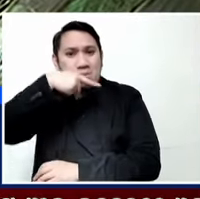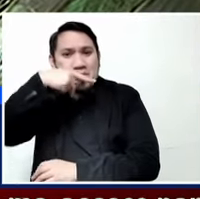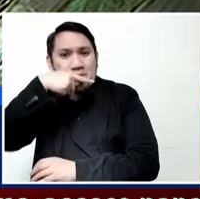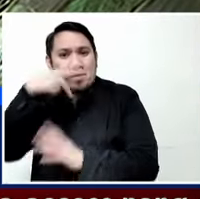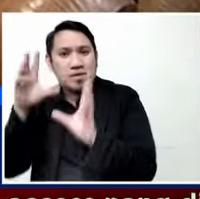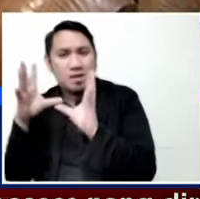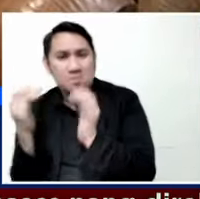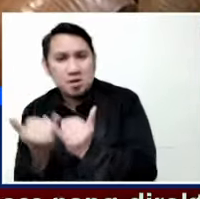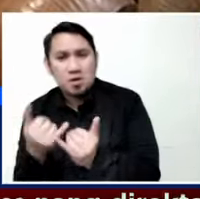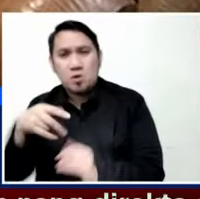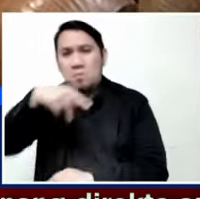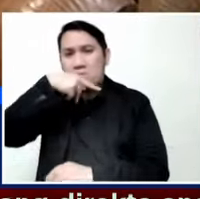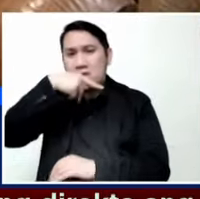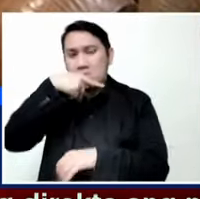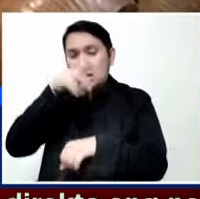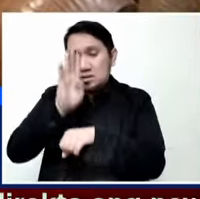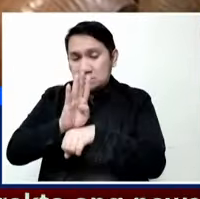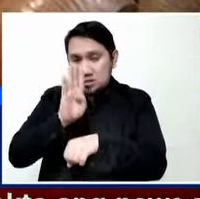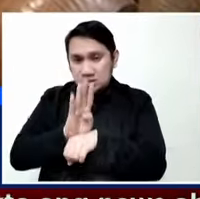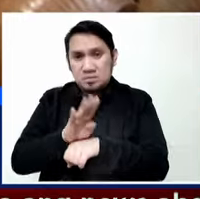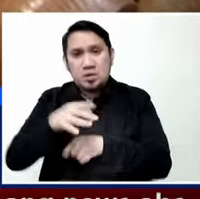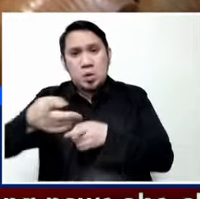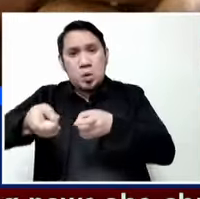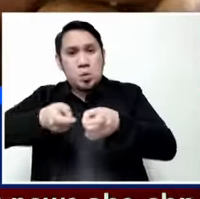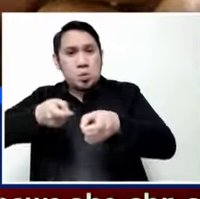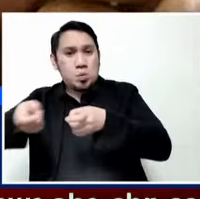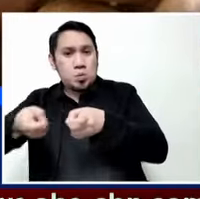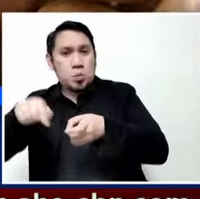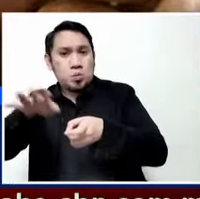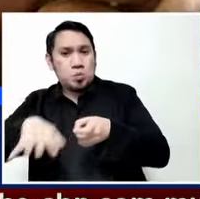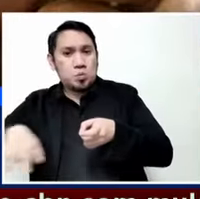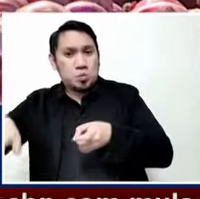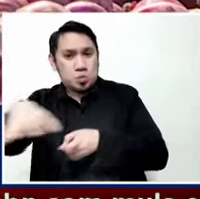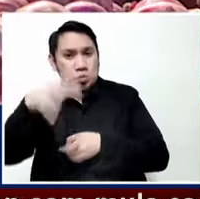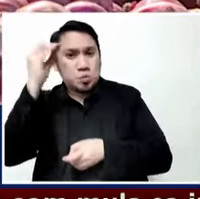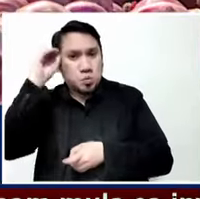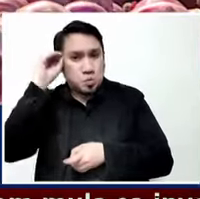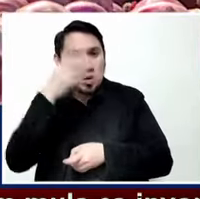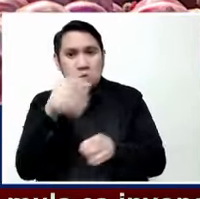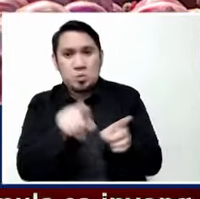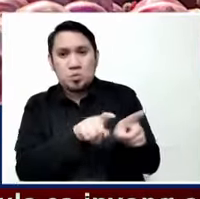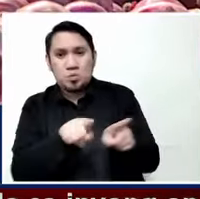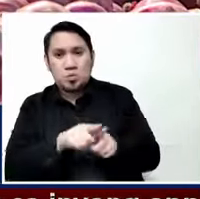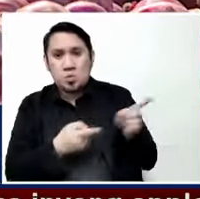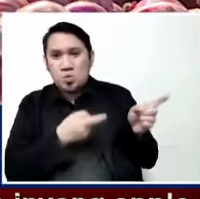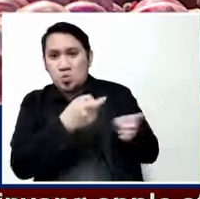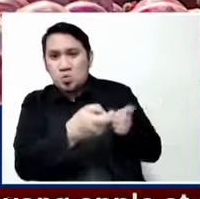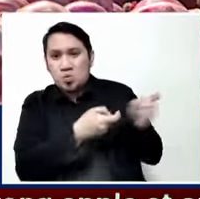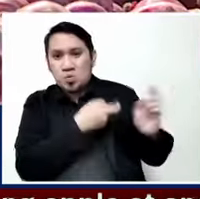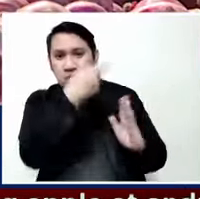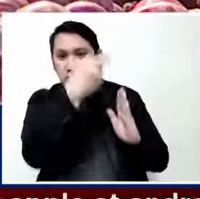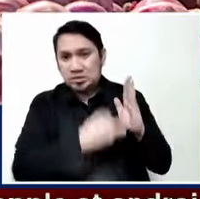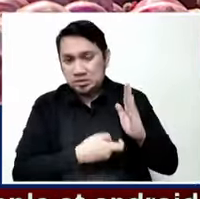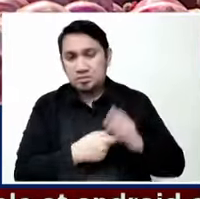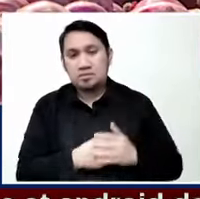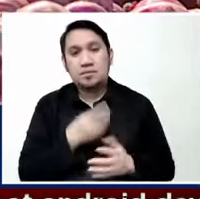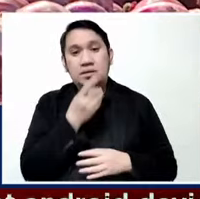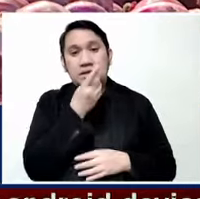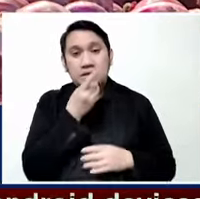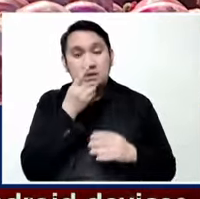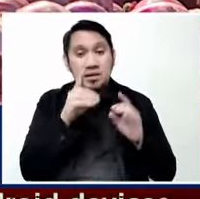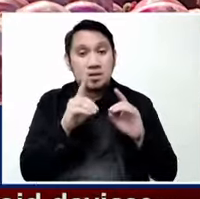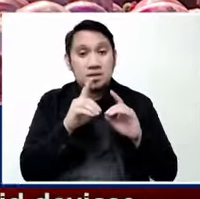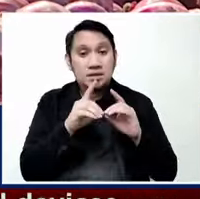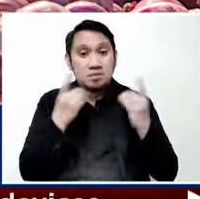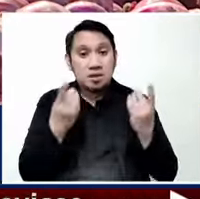negosyante na kanilang makontrol ang supply at makontrol din ang presyo. Plano na ng DA na pabuksan ang mga warehouse